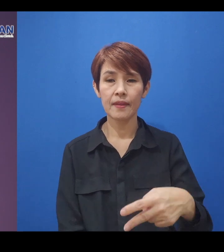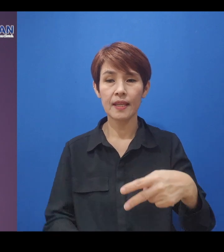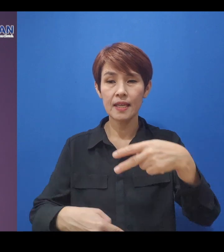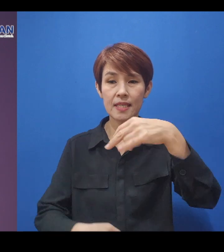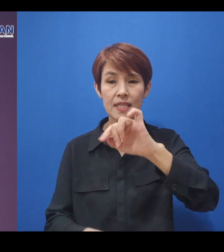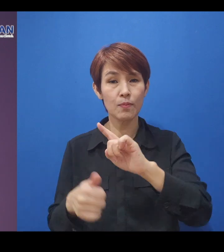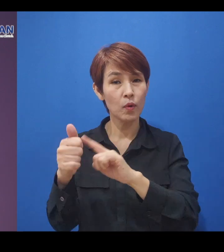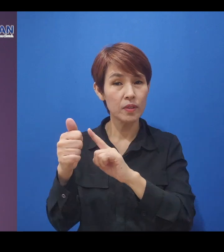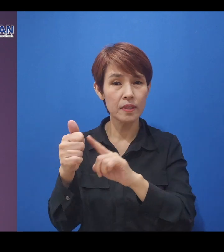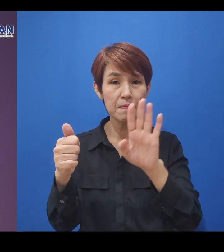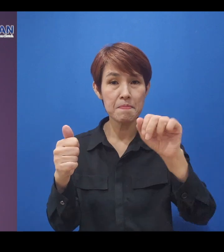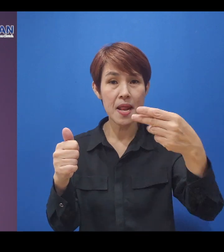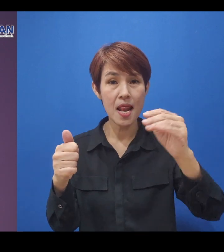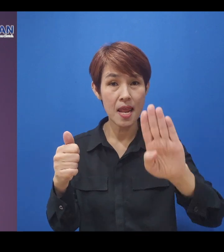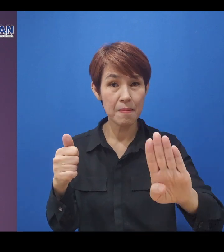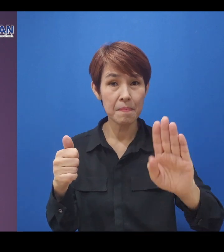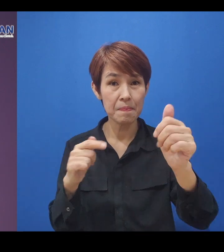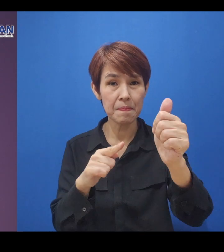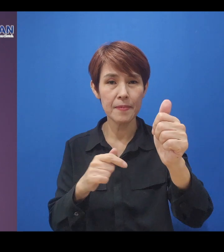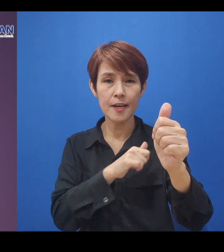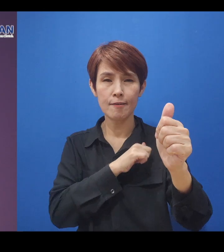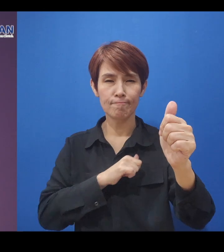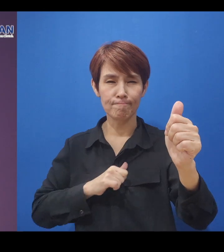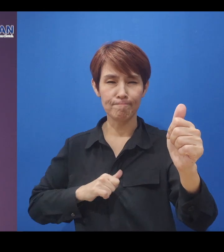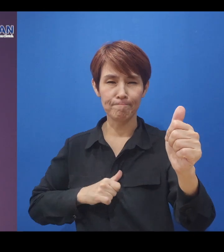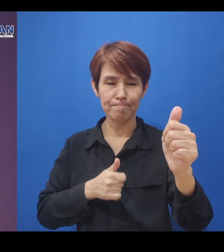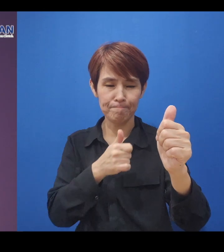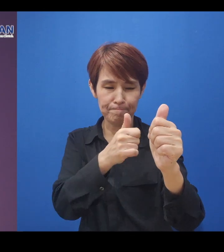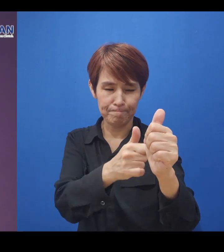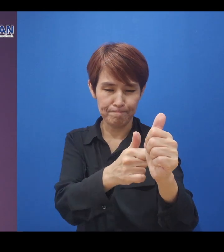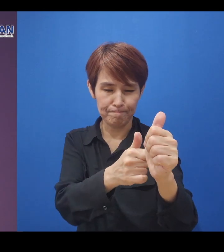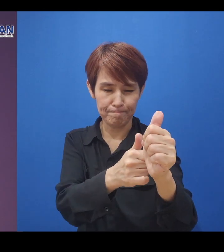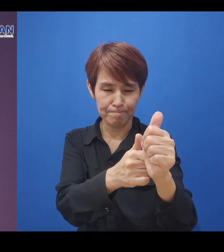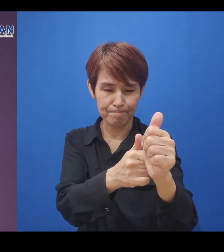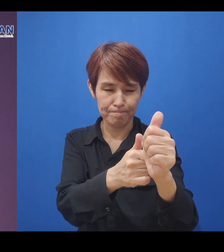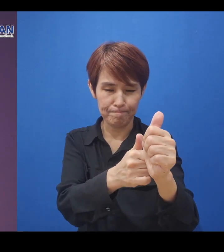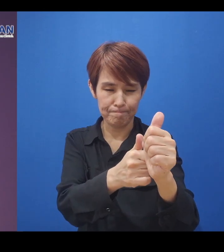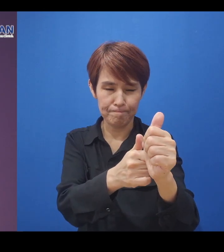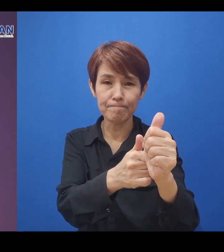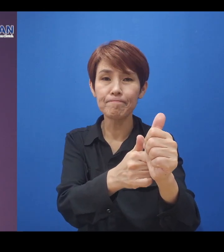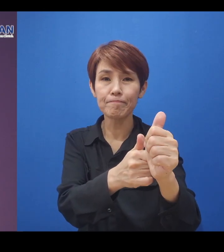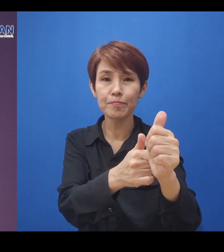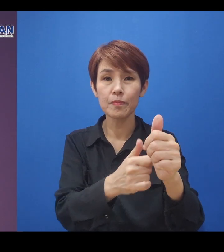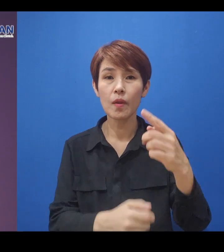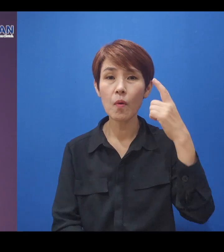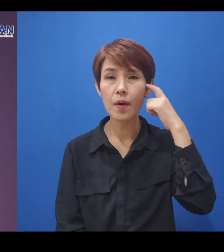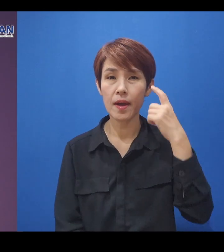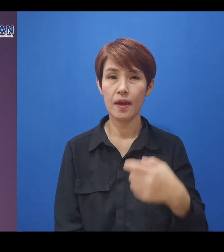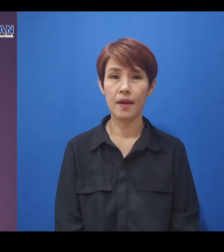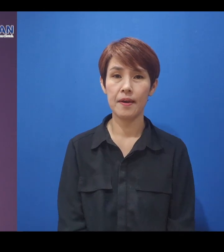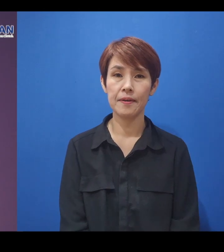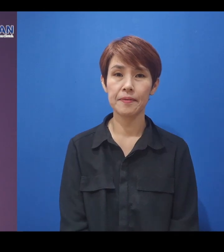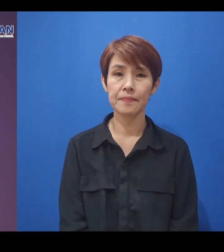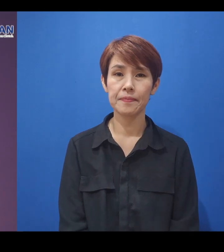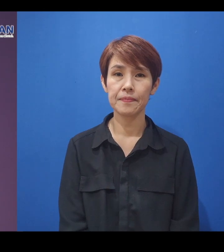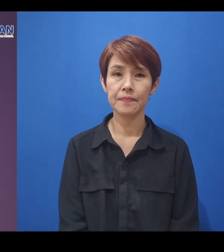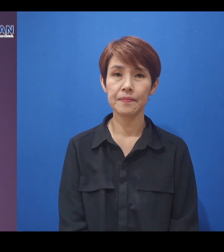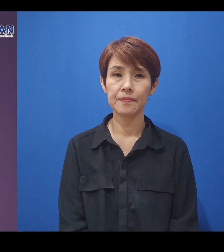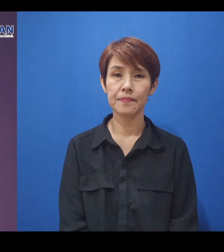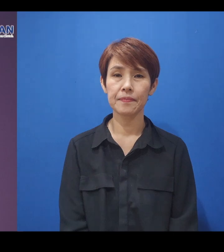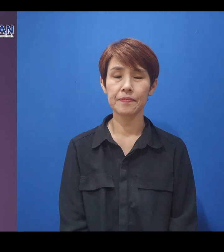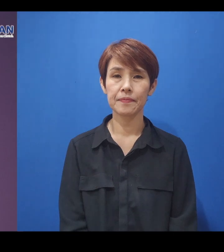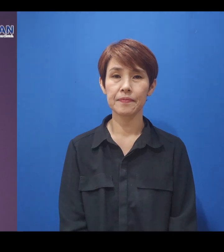시몬은 빌립 앞에 인내함으로 앉아 있었어요. 왜 그렇겠습니까?